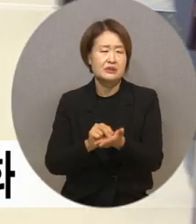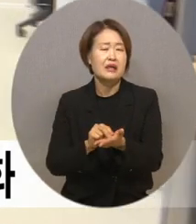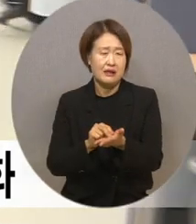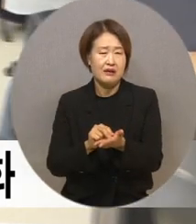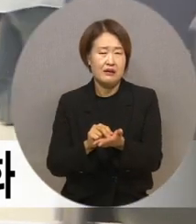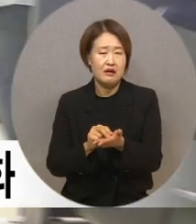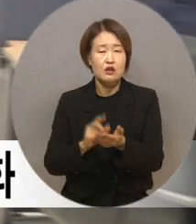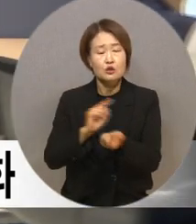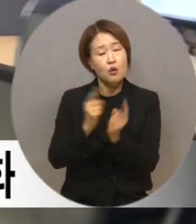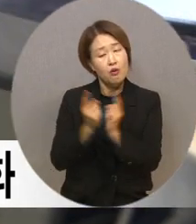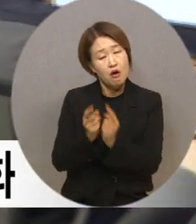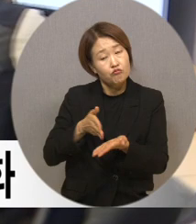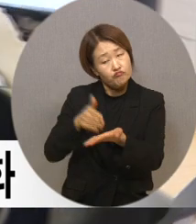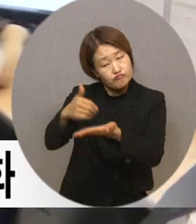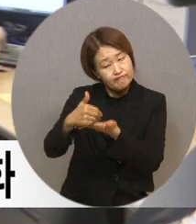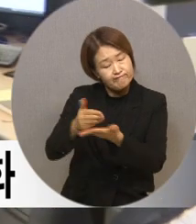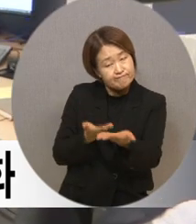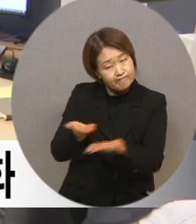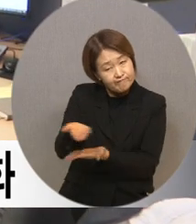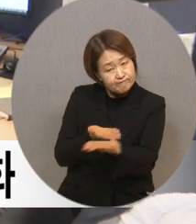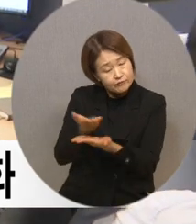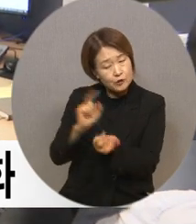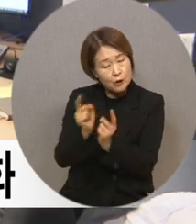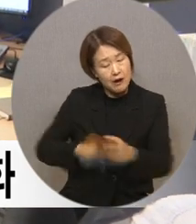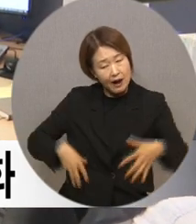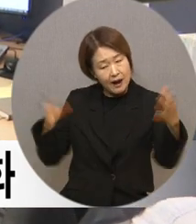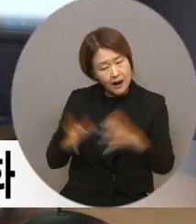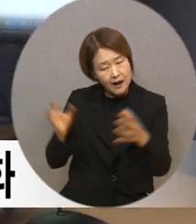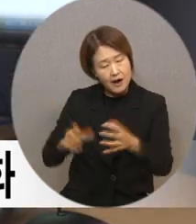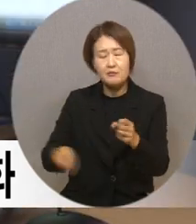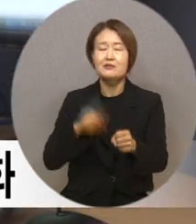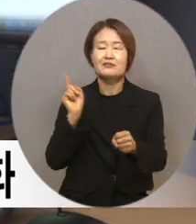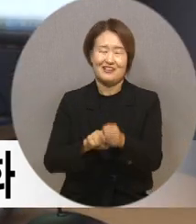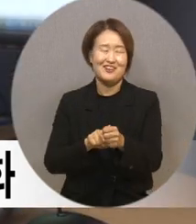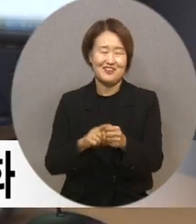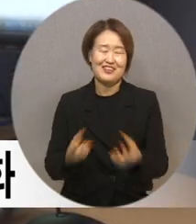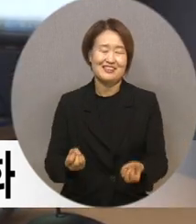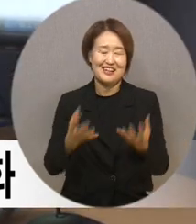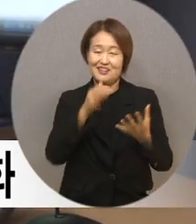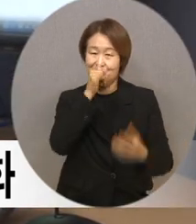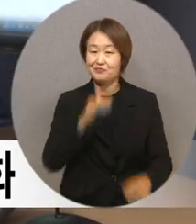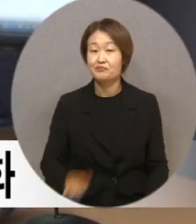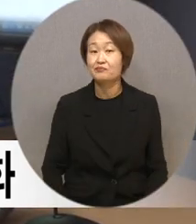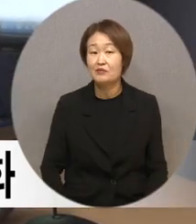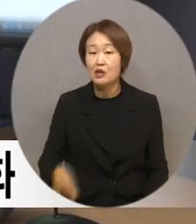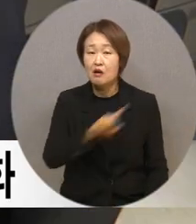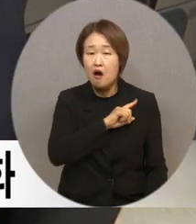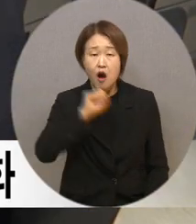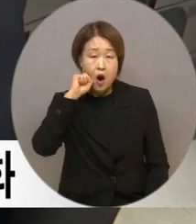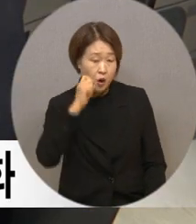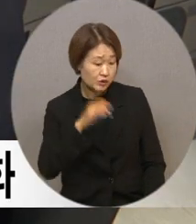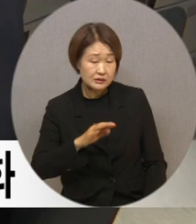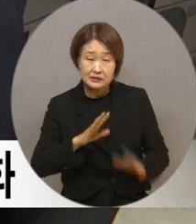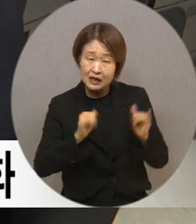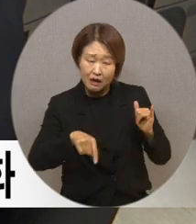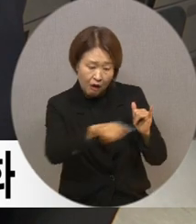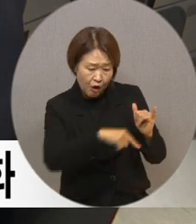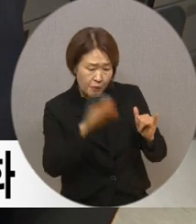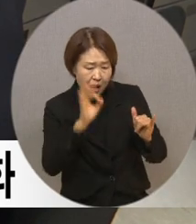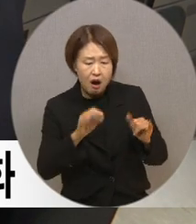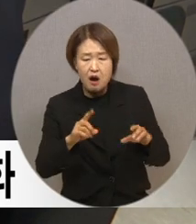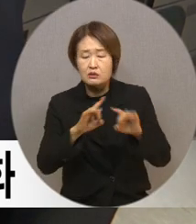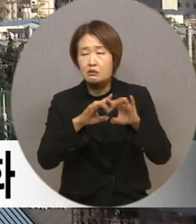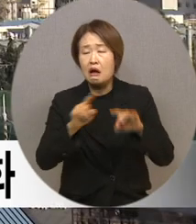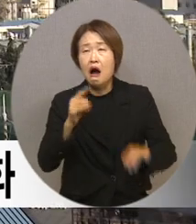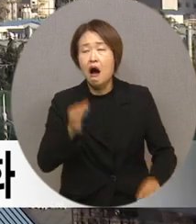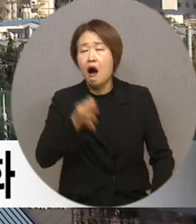간 의견을 교환하고 협력을 강화하기 위한 자리를 마련했습니다. 먼저 취약계층의 에너지 비용 부담 완화를